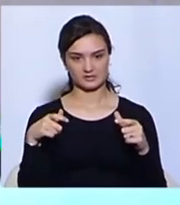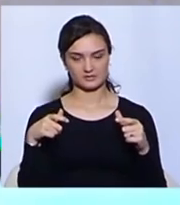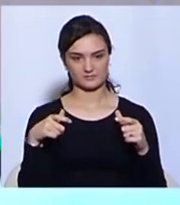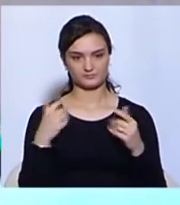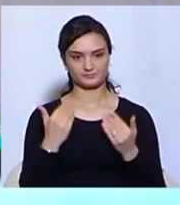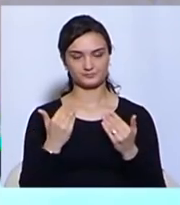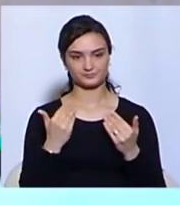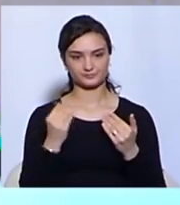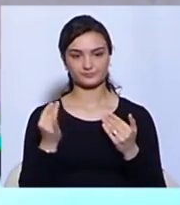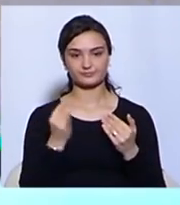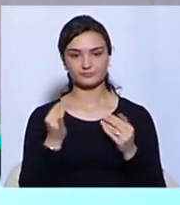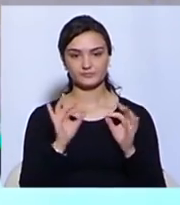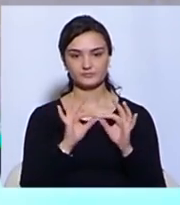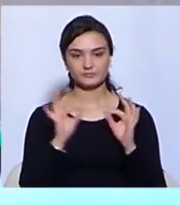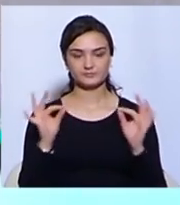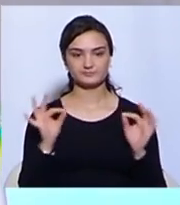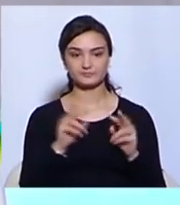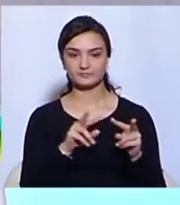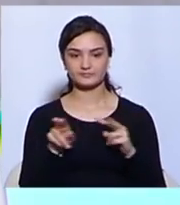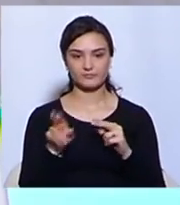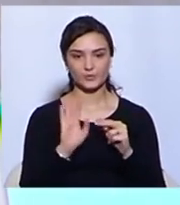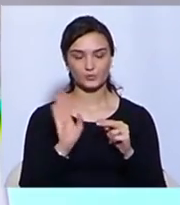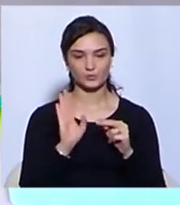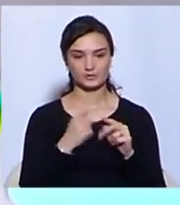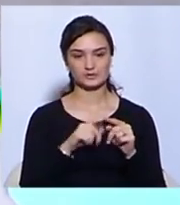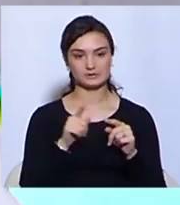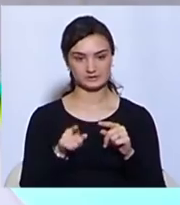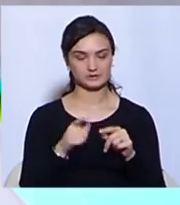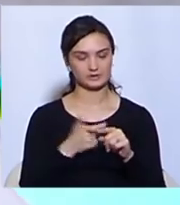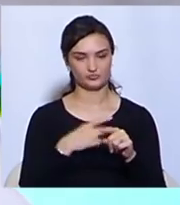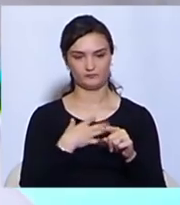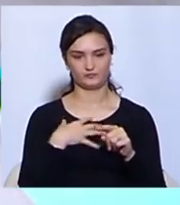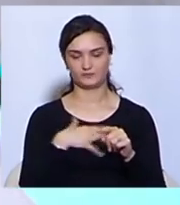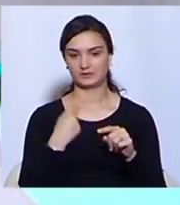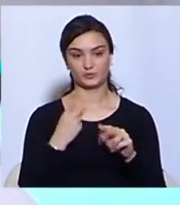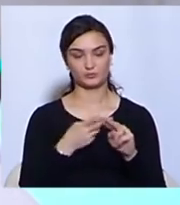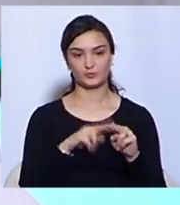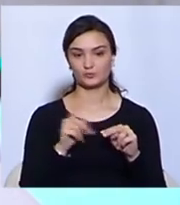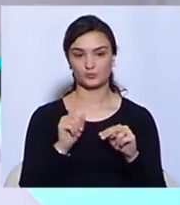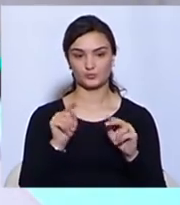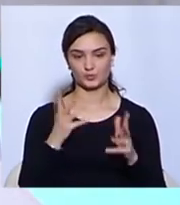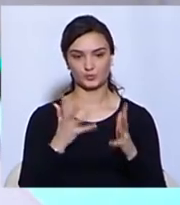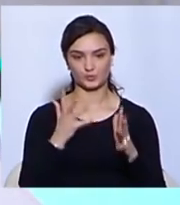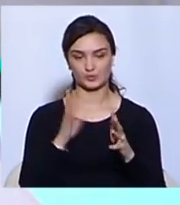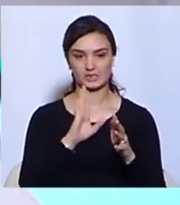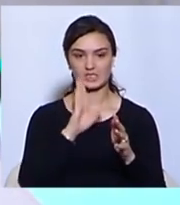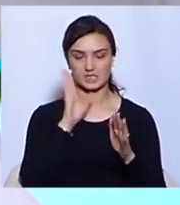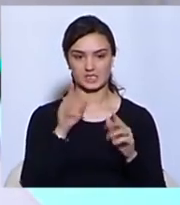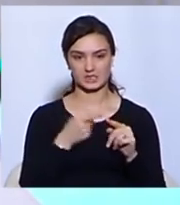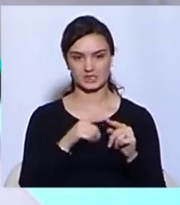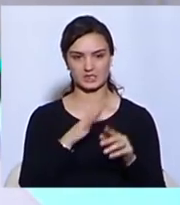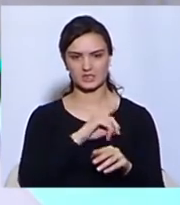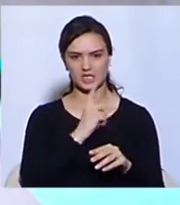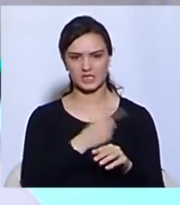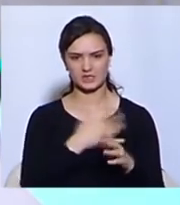თეძოს პარამეტრების თანაფარდობა. ეს არის არსებითი. რატომ? იმიტომ რომ თუნდა ძილიც დიდი